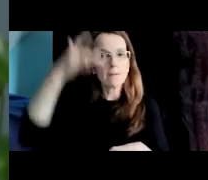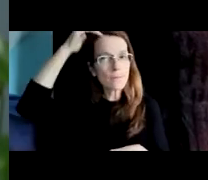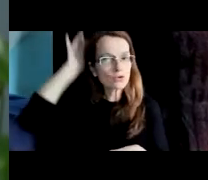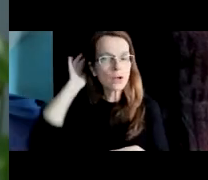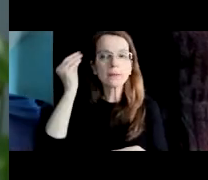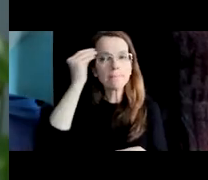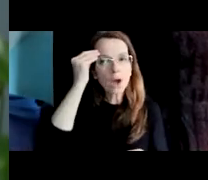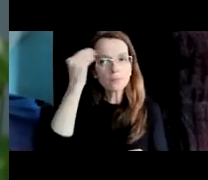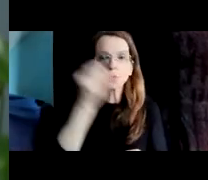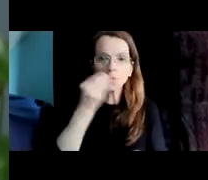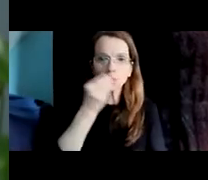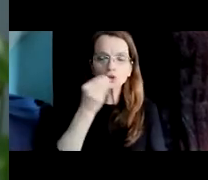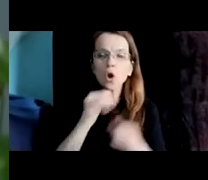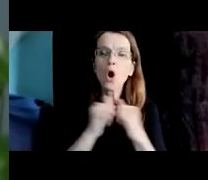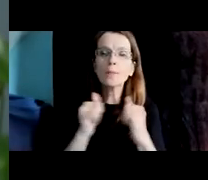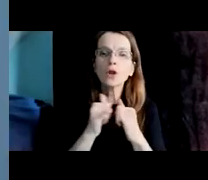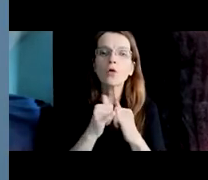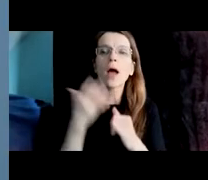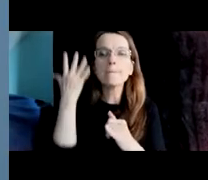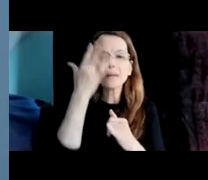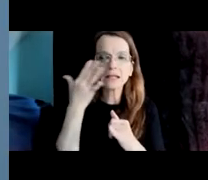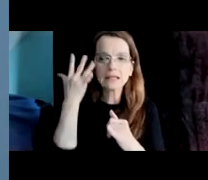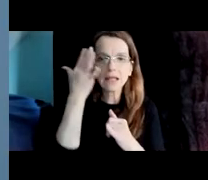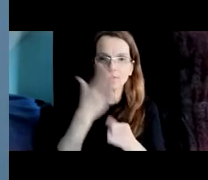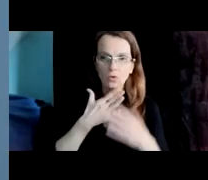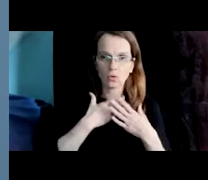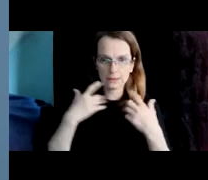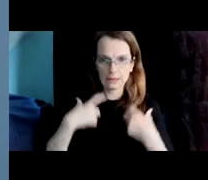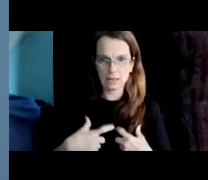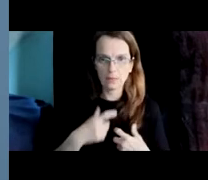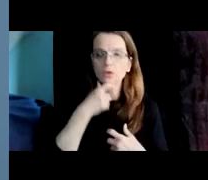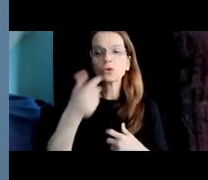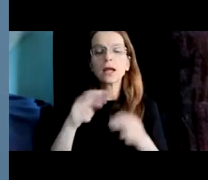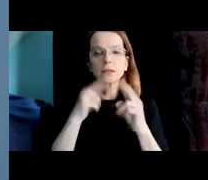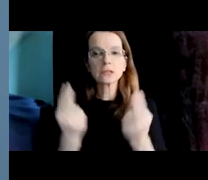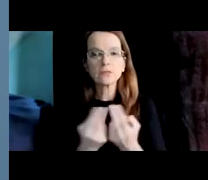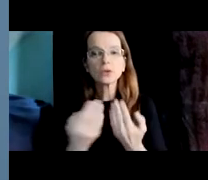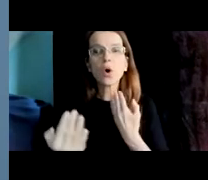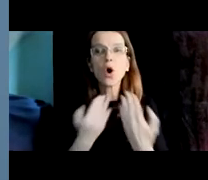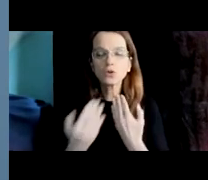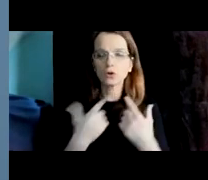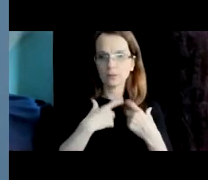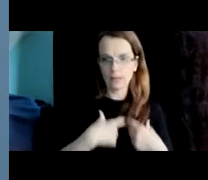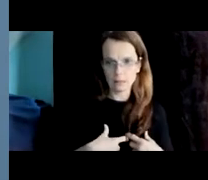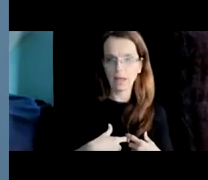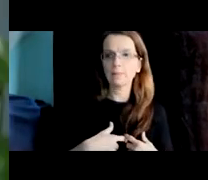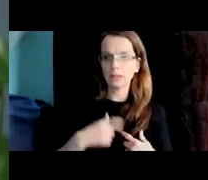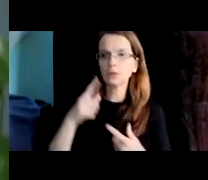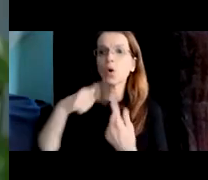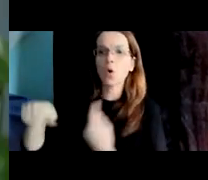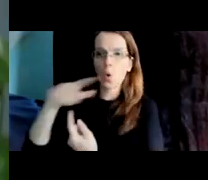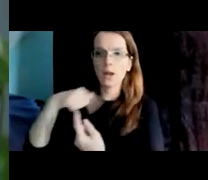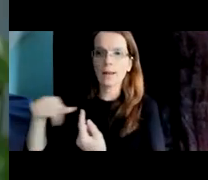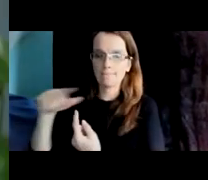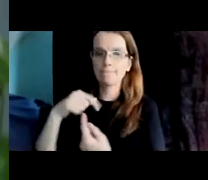in oblikujejo našo predstavo o sebi, o zunanjem svetu, o odnosu med nami in odnosu z okoljem. Kot